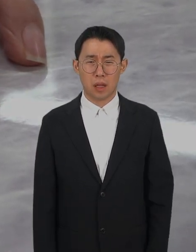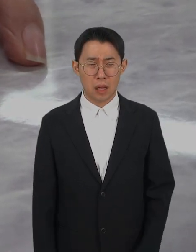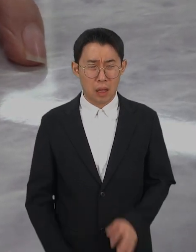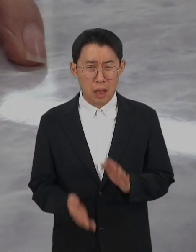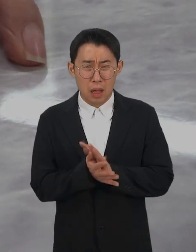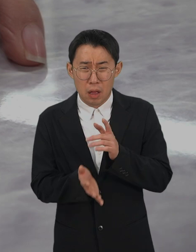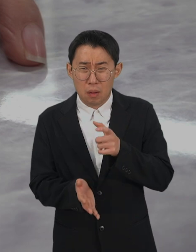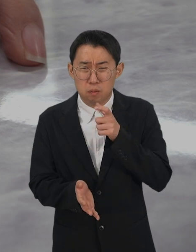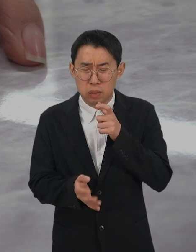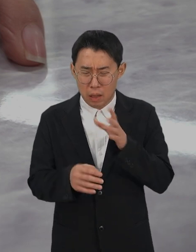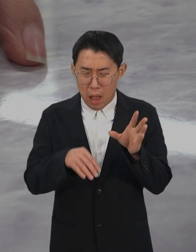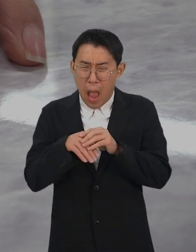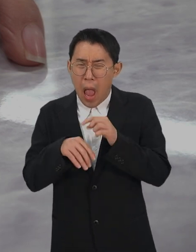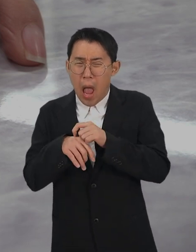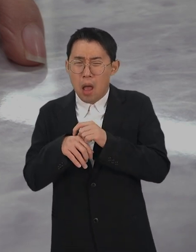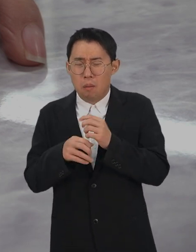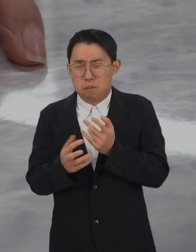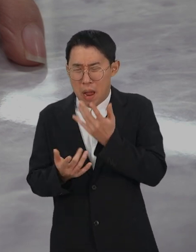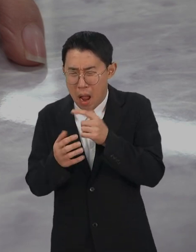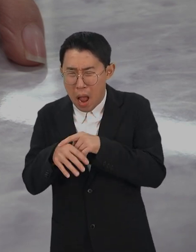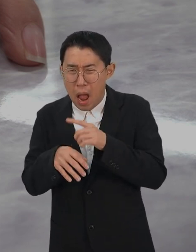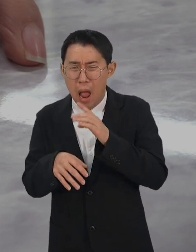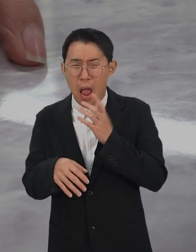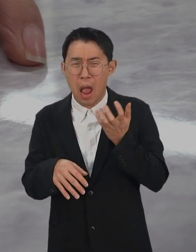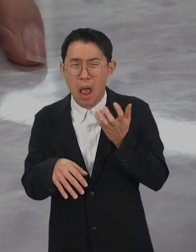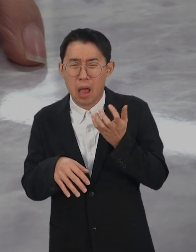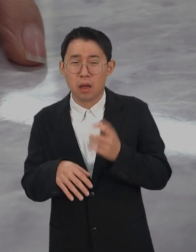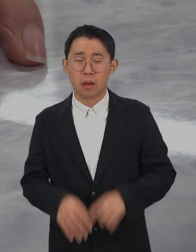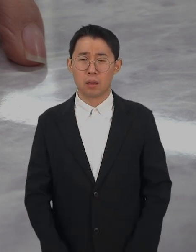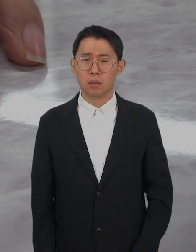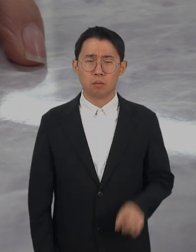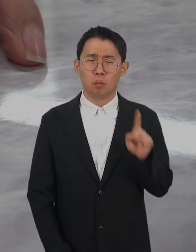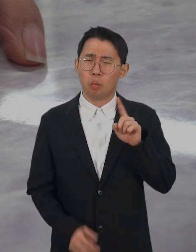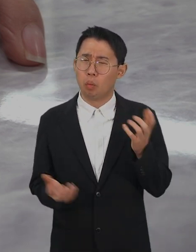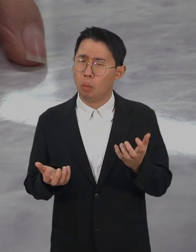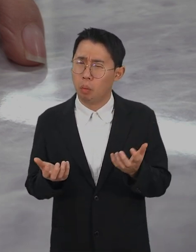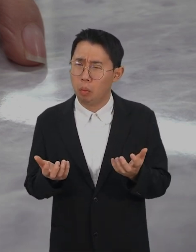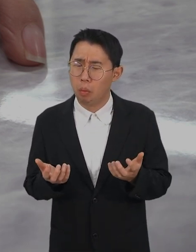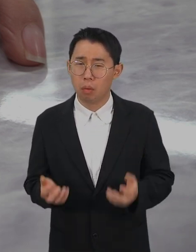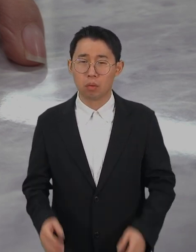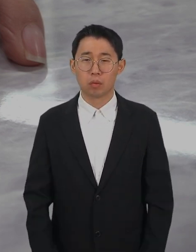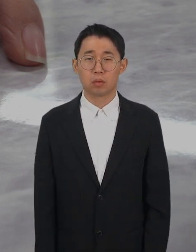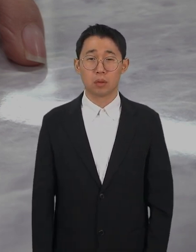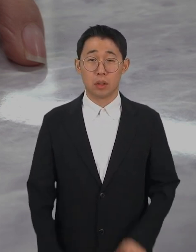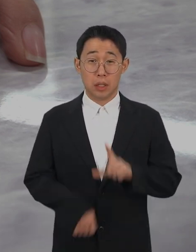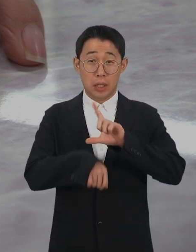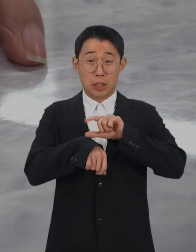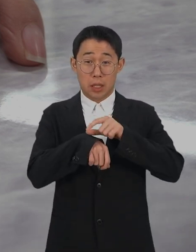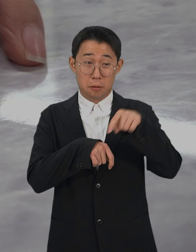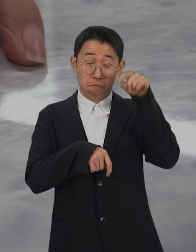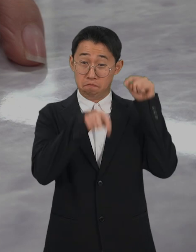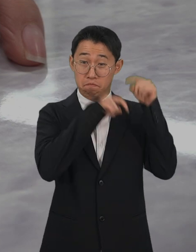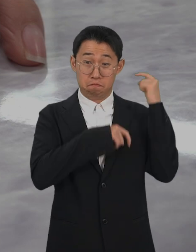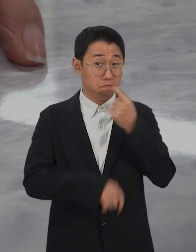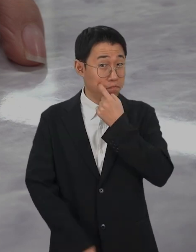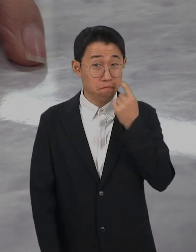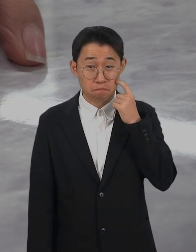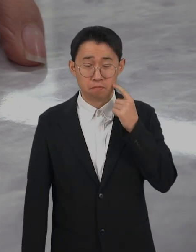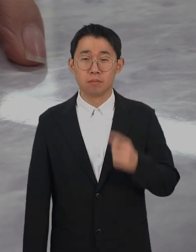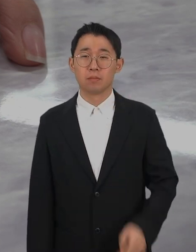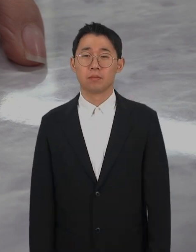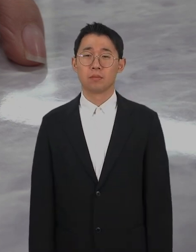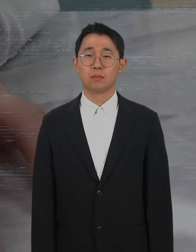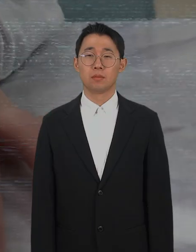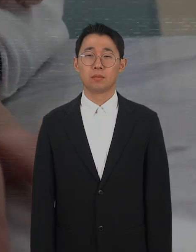이런, 네이비가 뜨거운 물에 화상을 입었어요. 대체 무슨 일이 있었던 걸까요? 시간을 되돌려 확인해